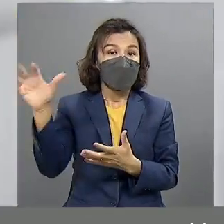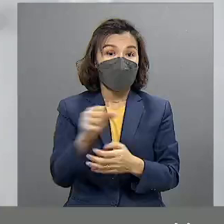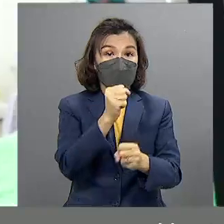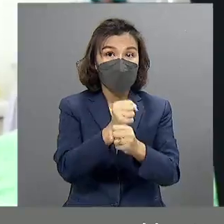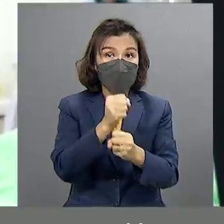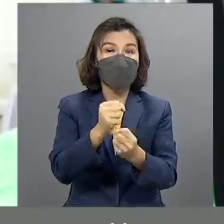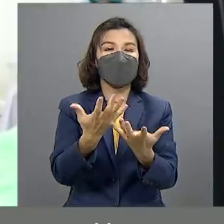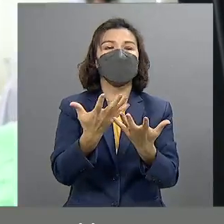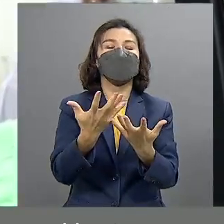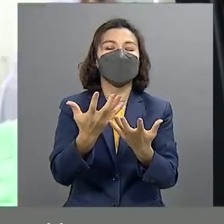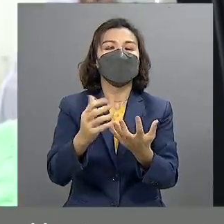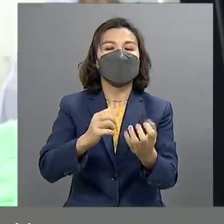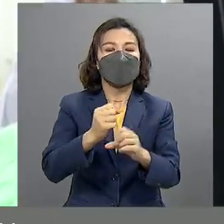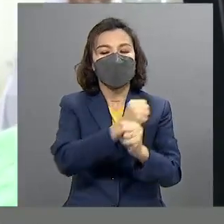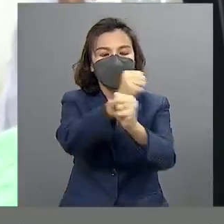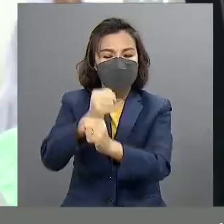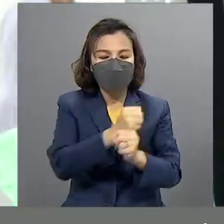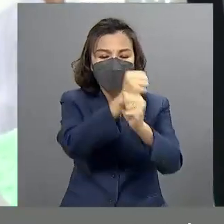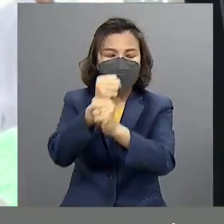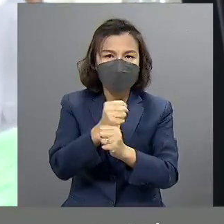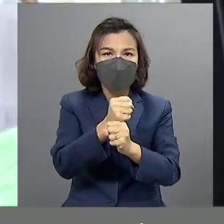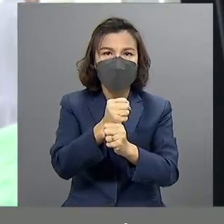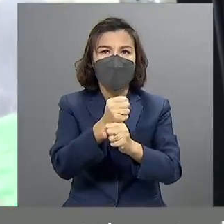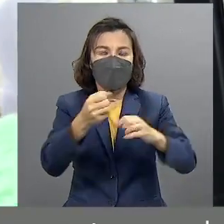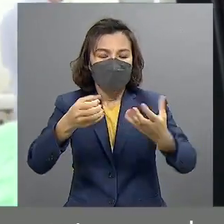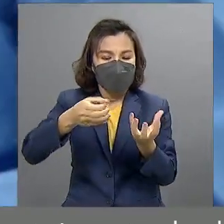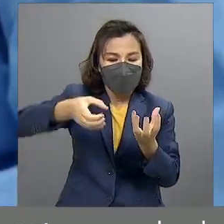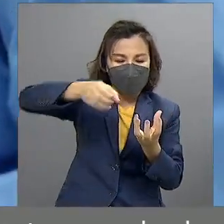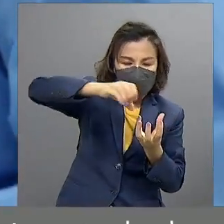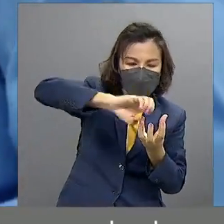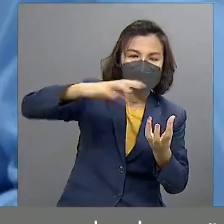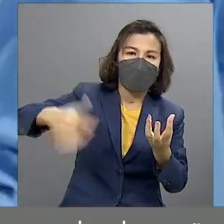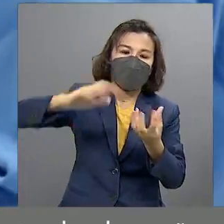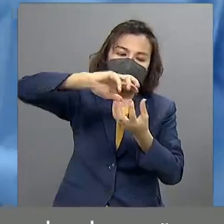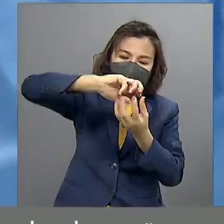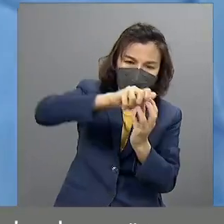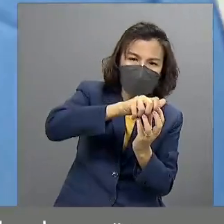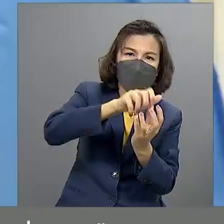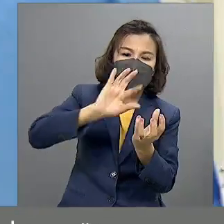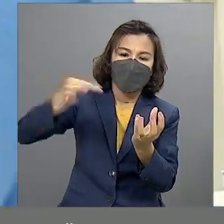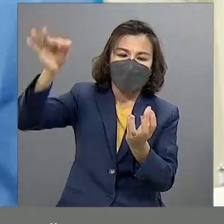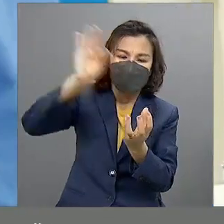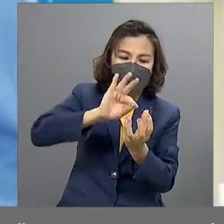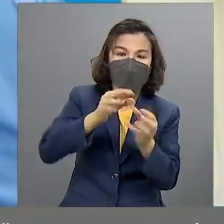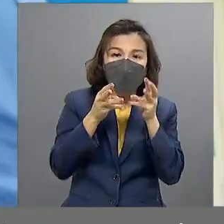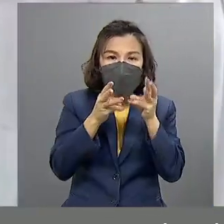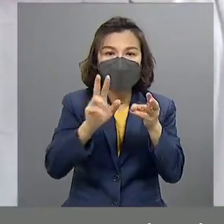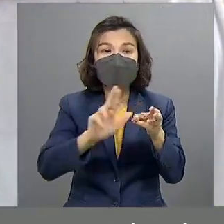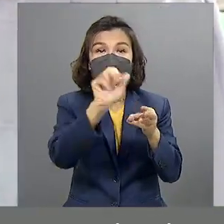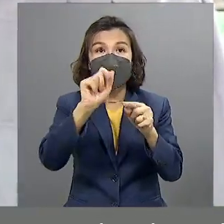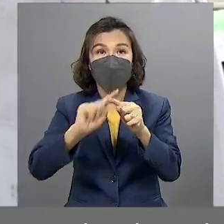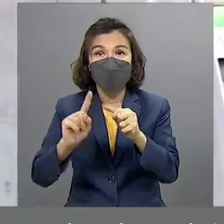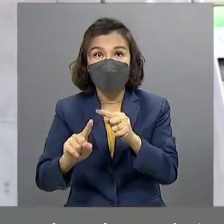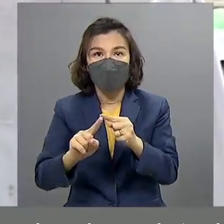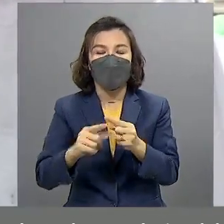แล้วก็บรรจุลงตลับนะคะพักไว้ให้เย็นก่อนจะปิดฝาติดฉลากแนะนำวิธีการใช้แล้วก็แจกจ่ายให้